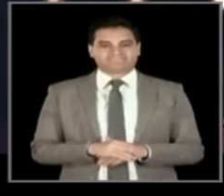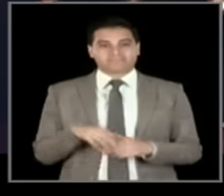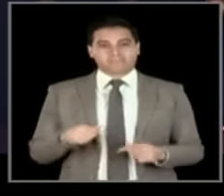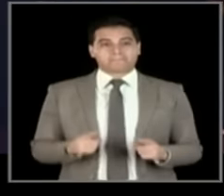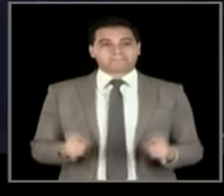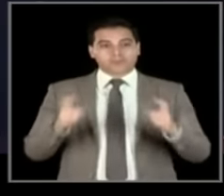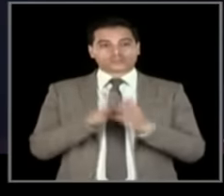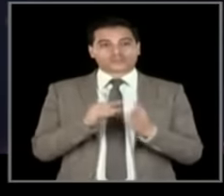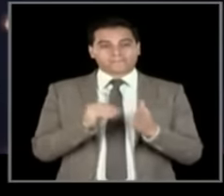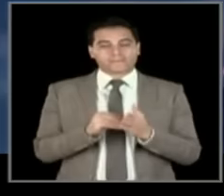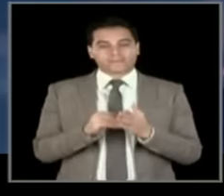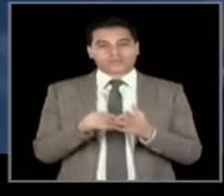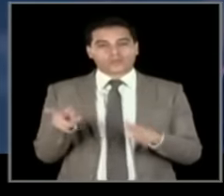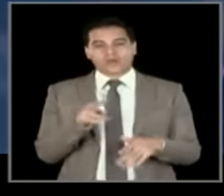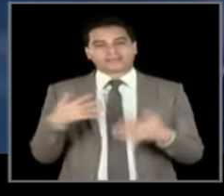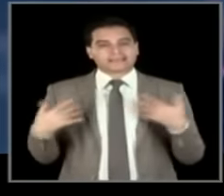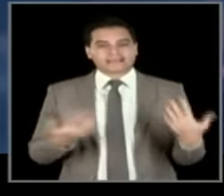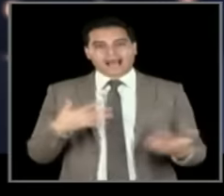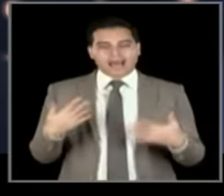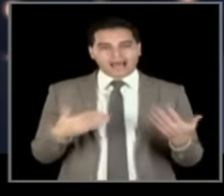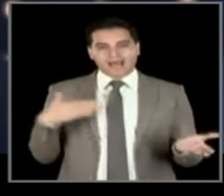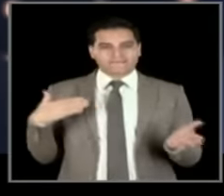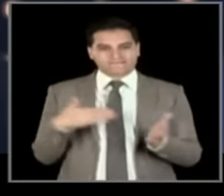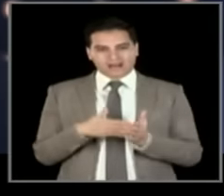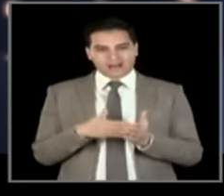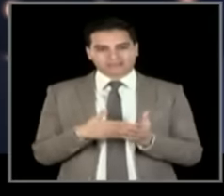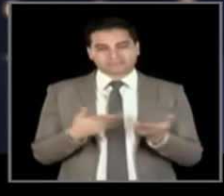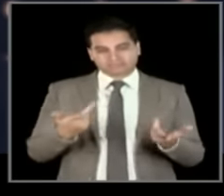الماتش ده ابتدى بدلع من جامعة اسكندرية.